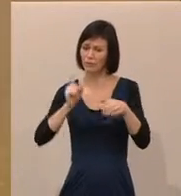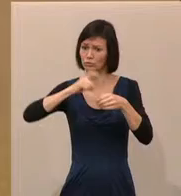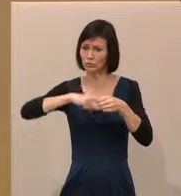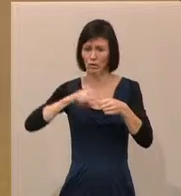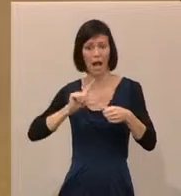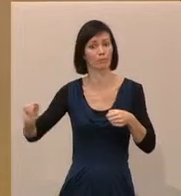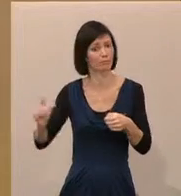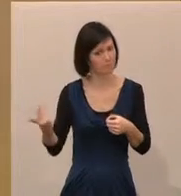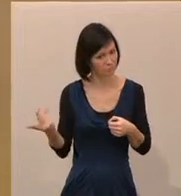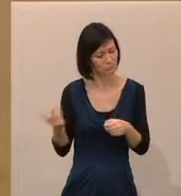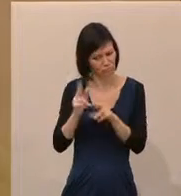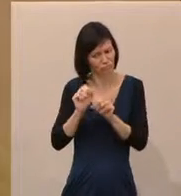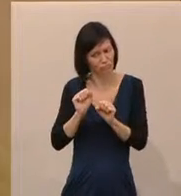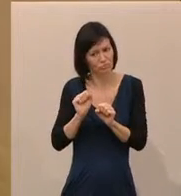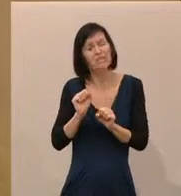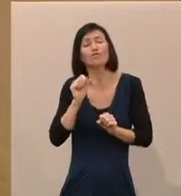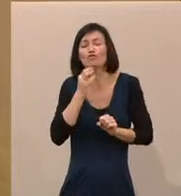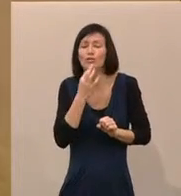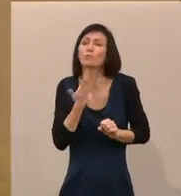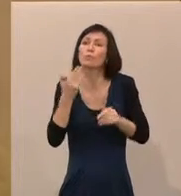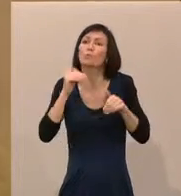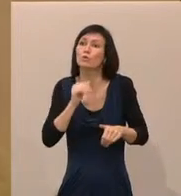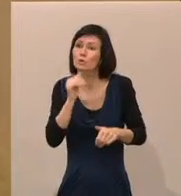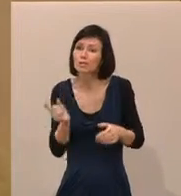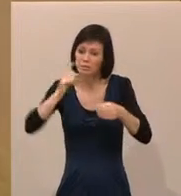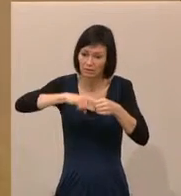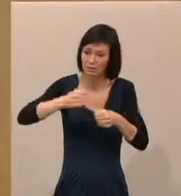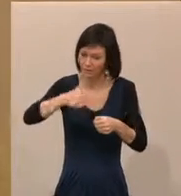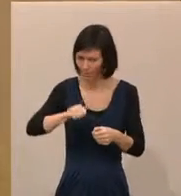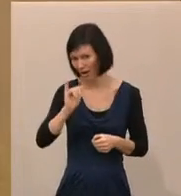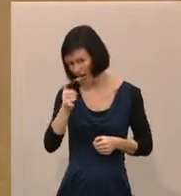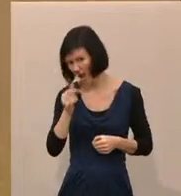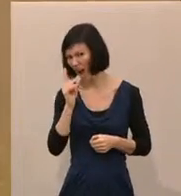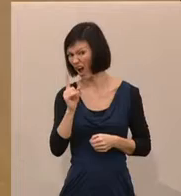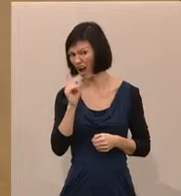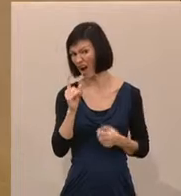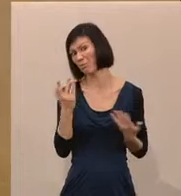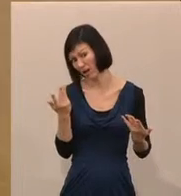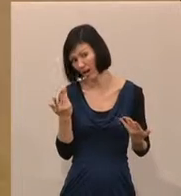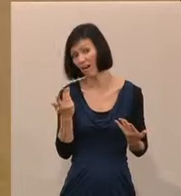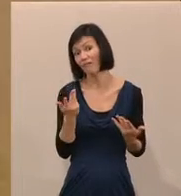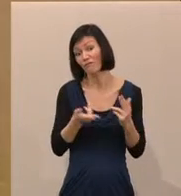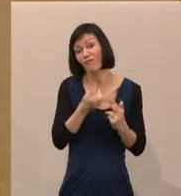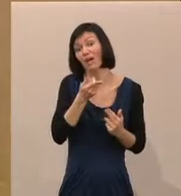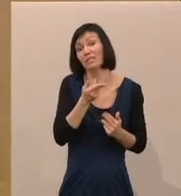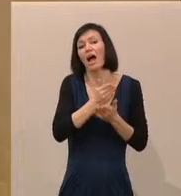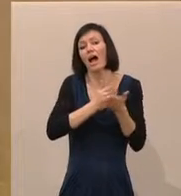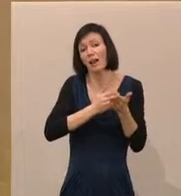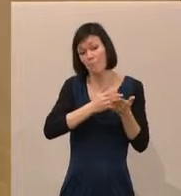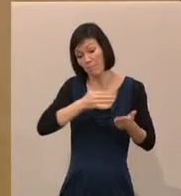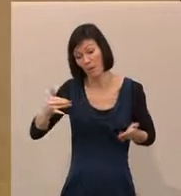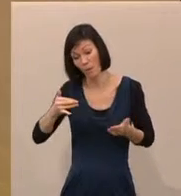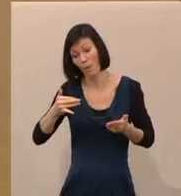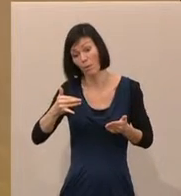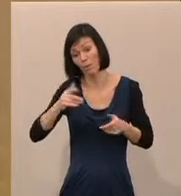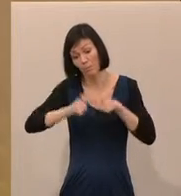hier auch anwesend sind, aber es wäre der fast 500.000 Österreicherinnen und Österreicher, aber